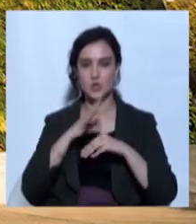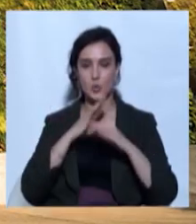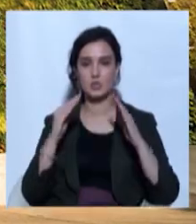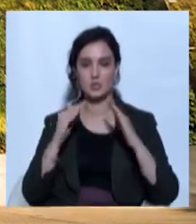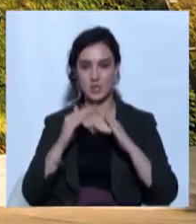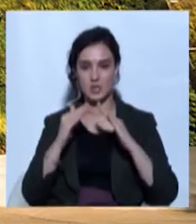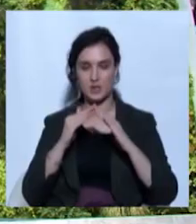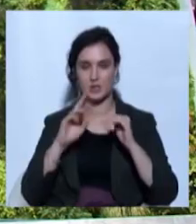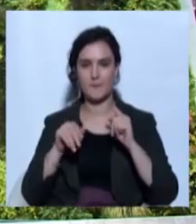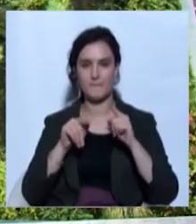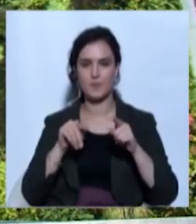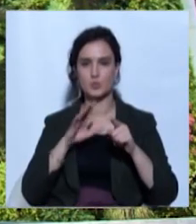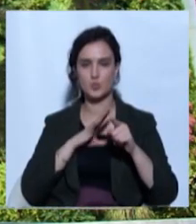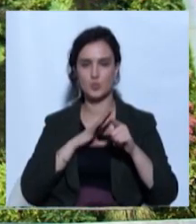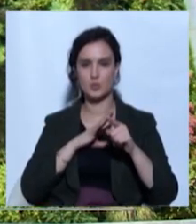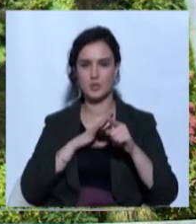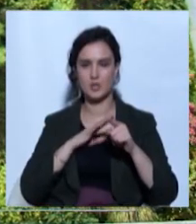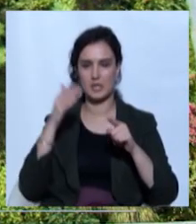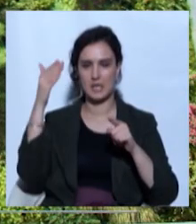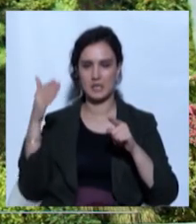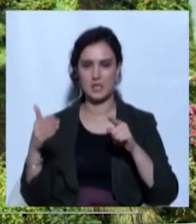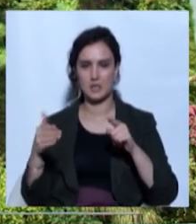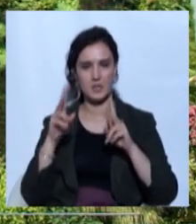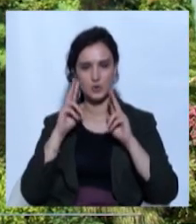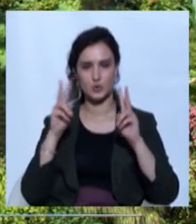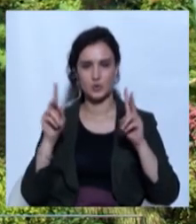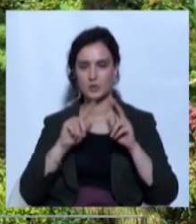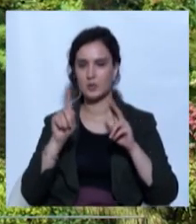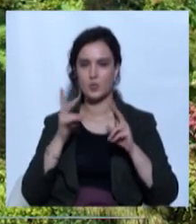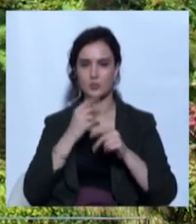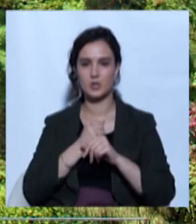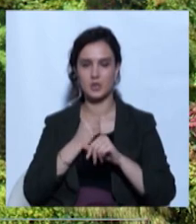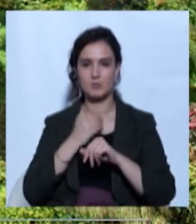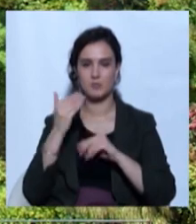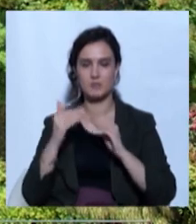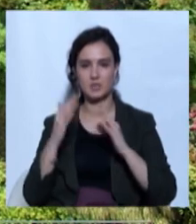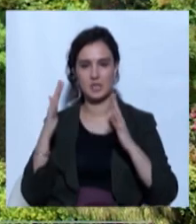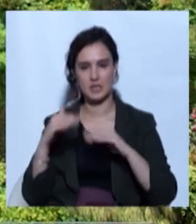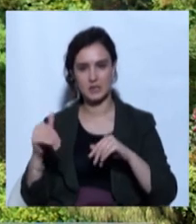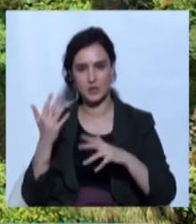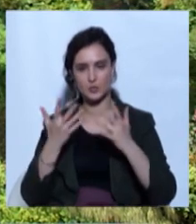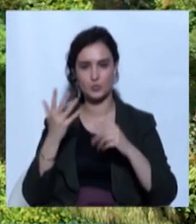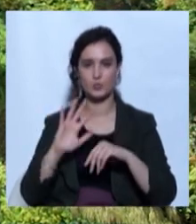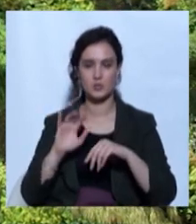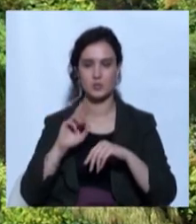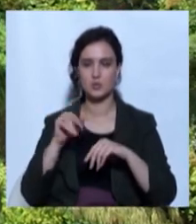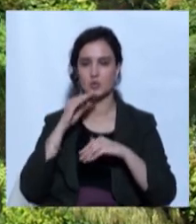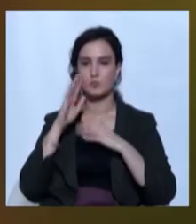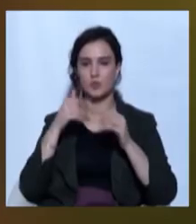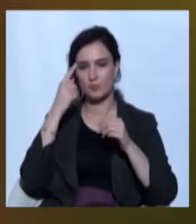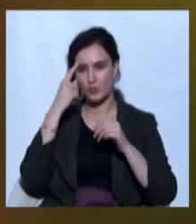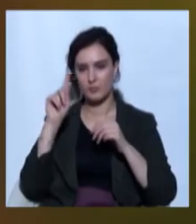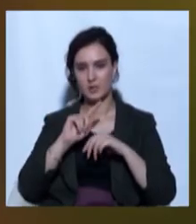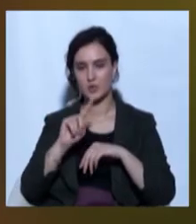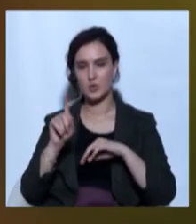სახლი და მას ჰქონდა ყრუ კედელი. არიცოდნენ რა ექნათ ამ სახლისთვის, დაენგრიათ თუ არა, და შემდეგ მოიფიქრეს,